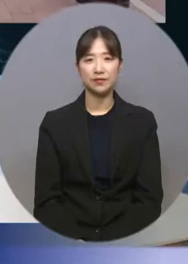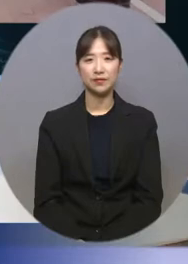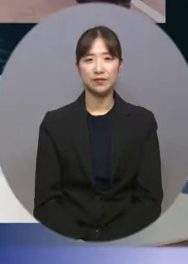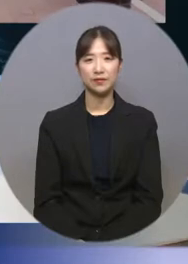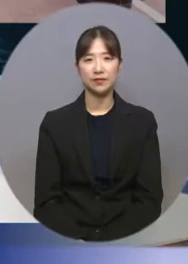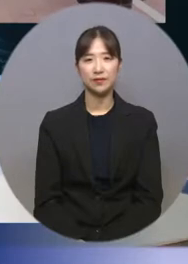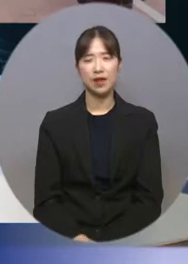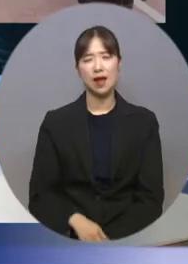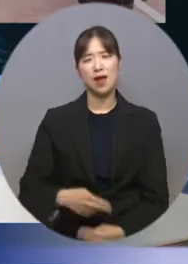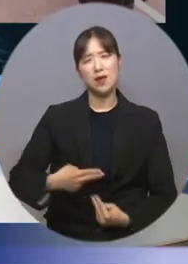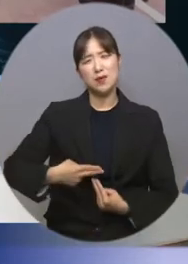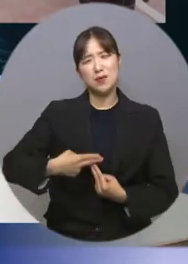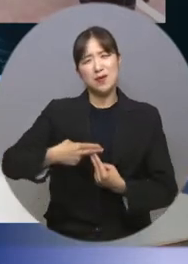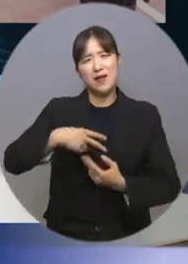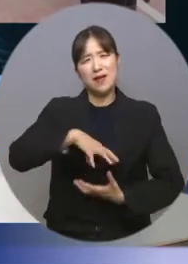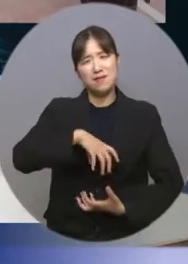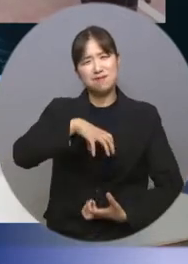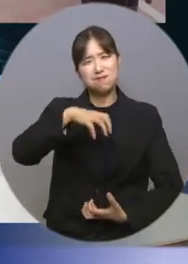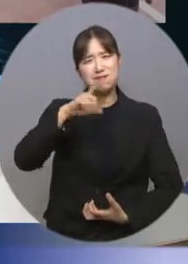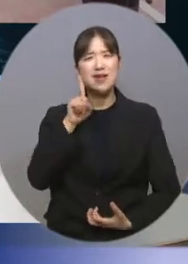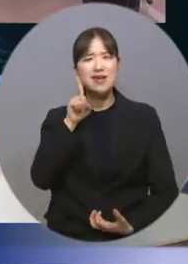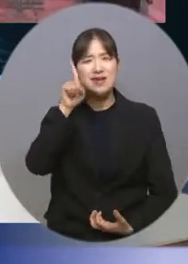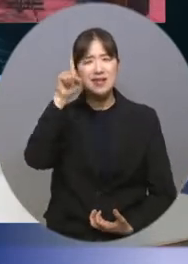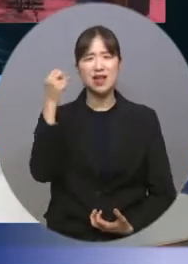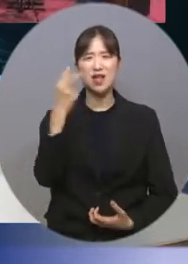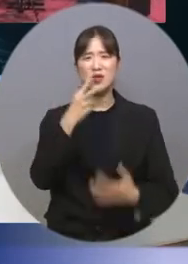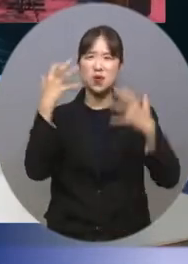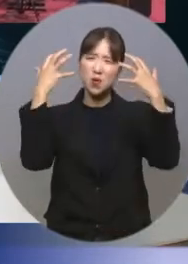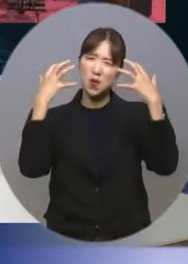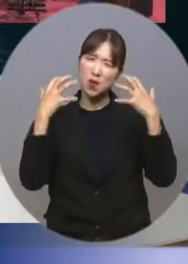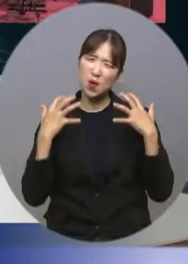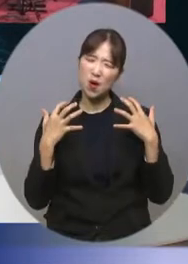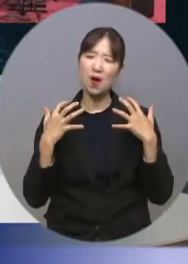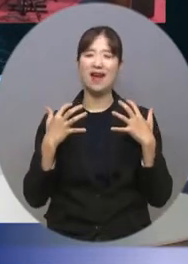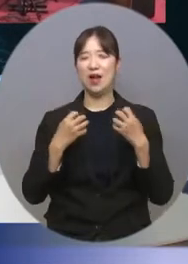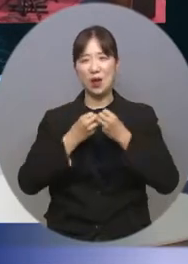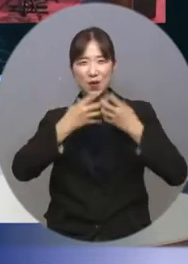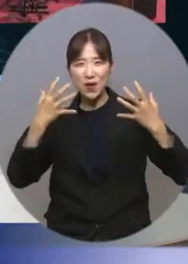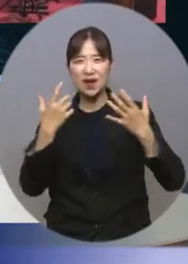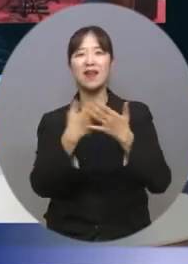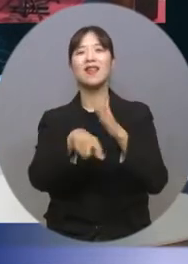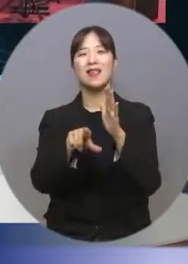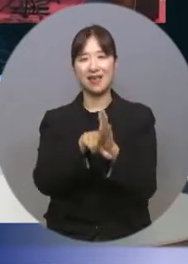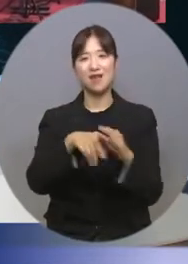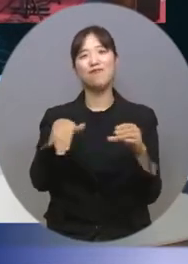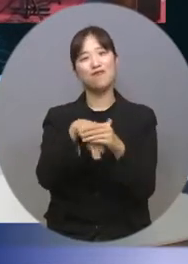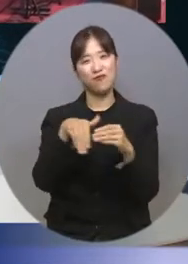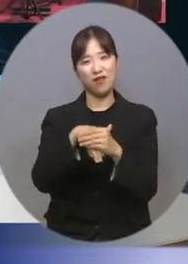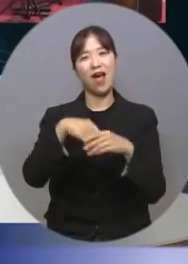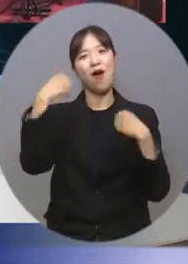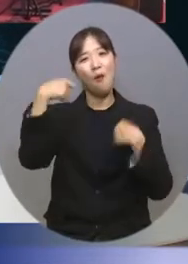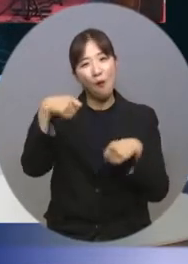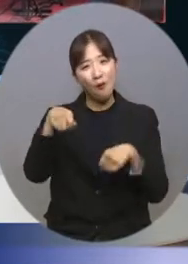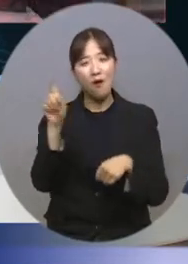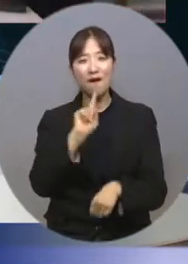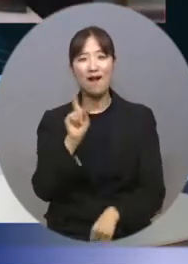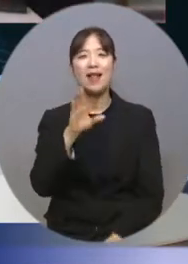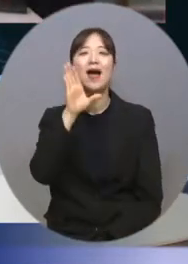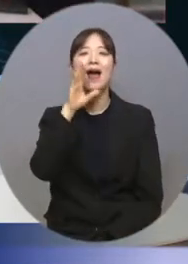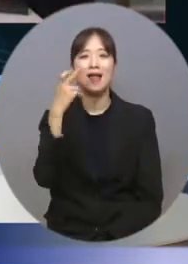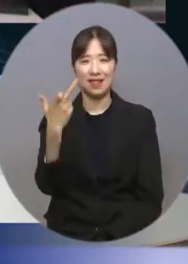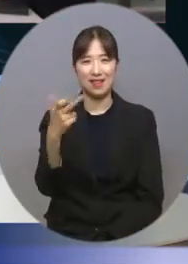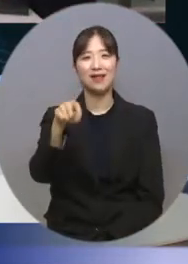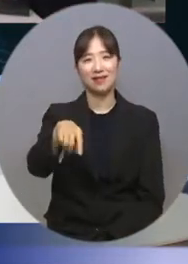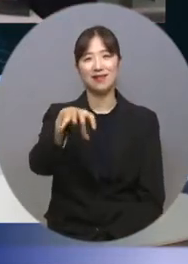그동안 쌓인 스트레스를 풀고 7월 무더위도 날릴 수 있는 도심 속 다채로운 문화 공연이 충남 아산에서